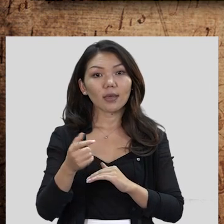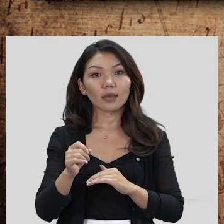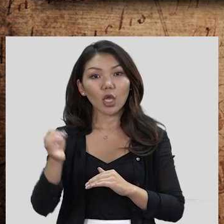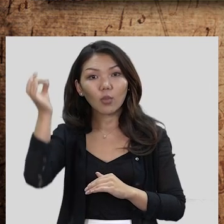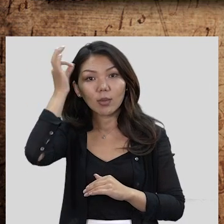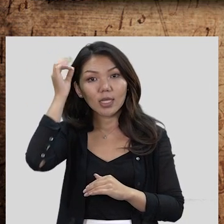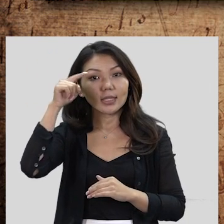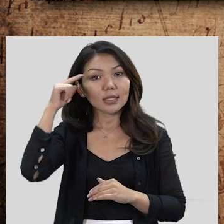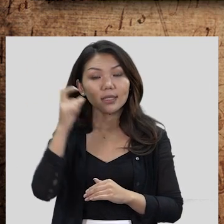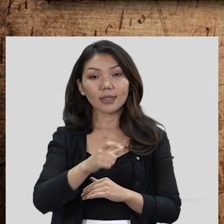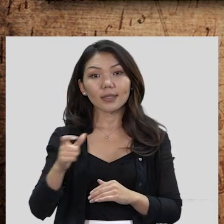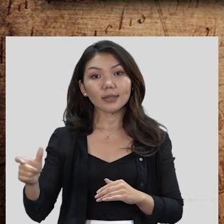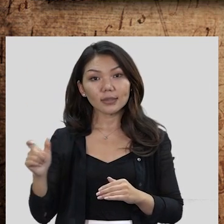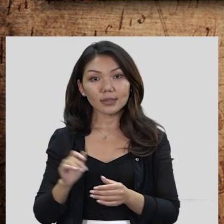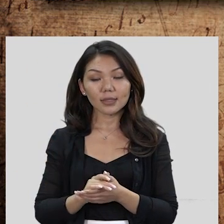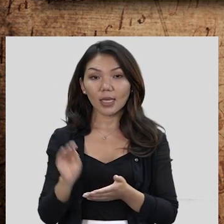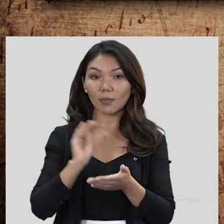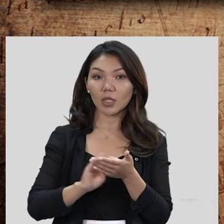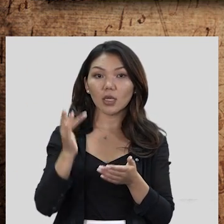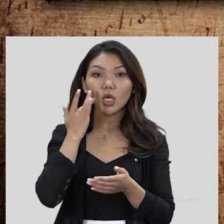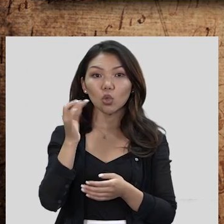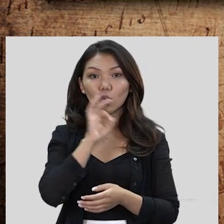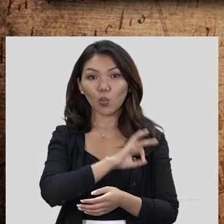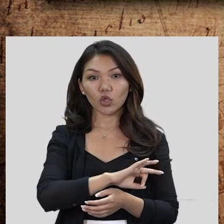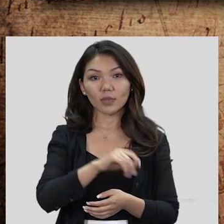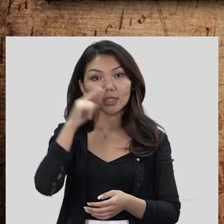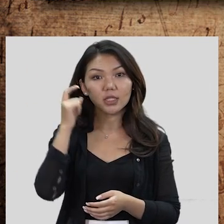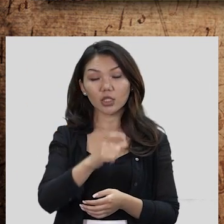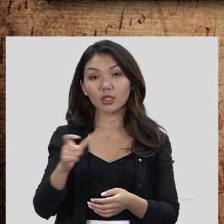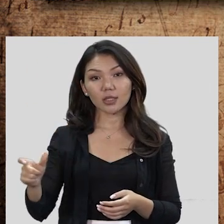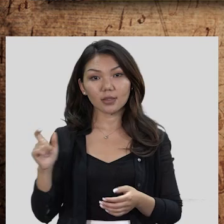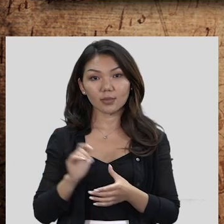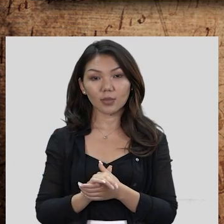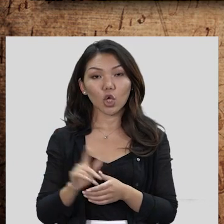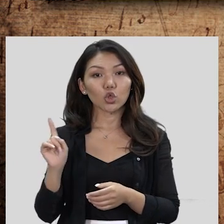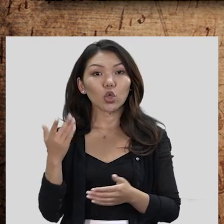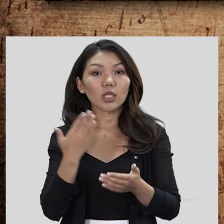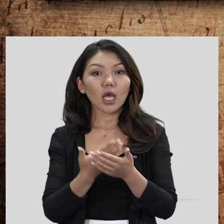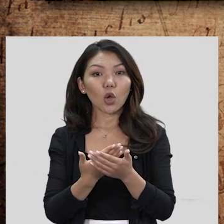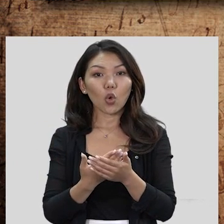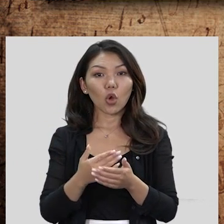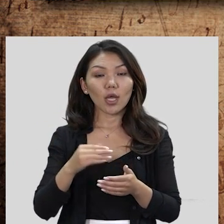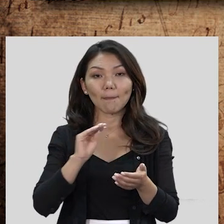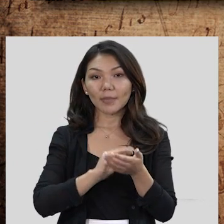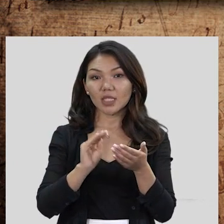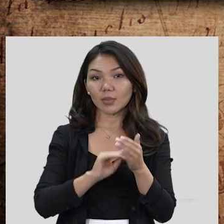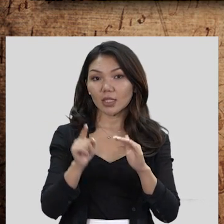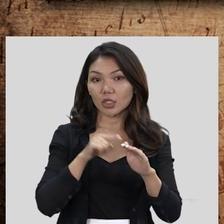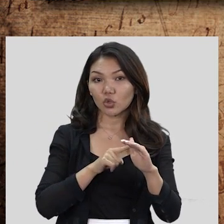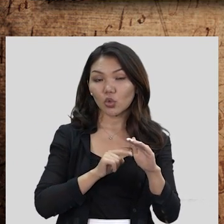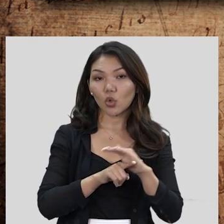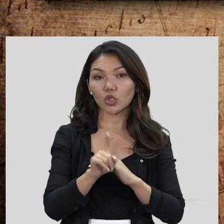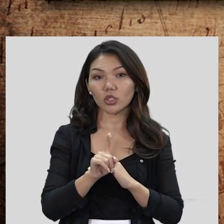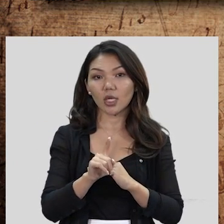кыргызы и письменность которые пользовались corbusier что такое письменные источники к письменным